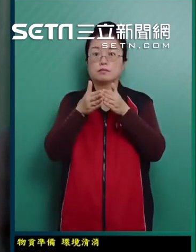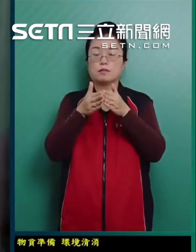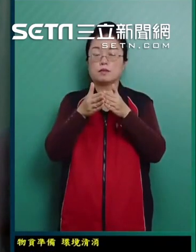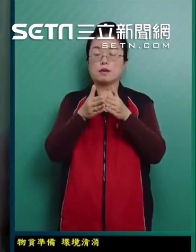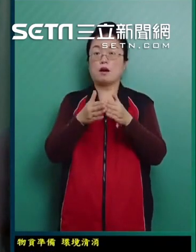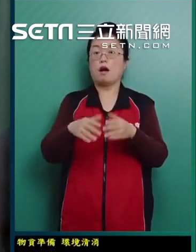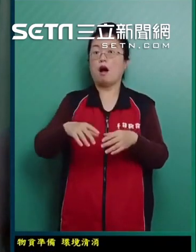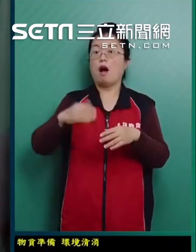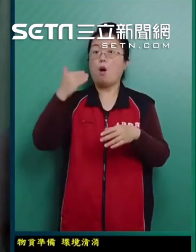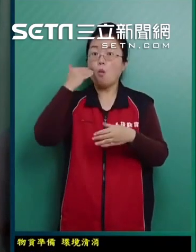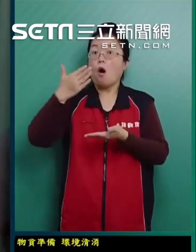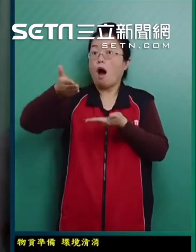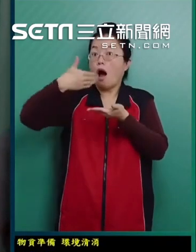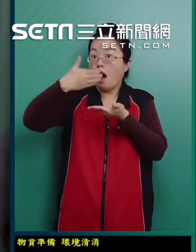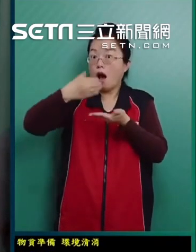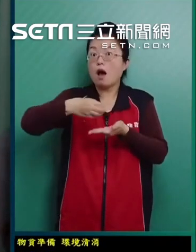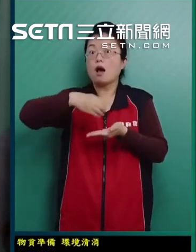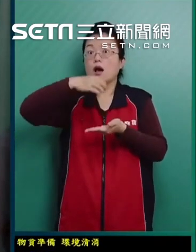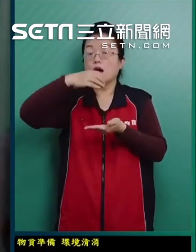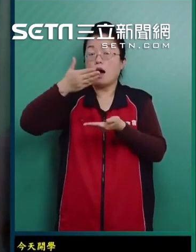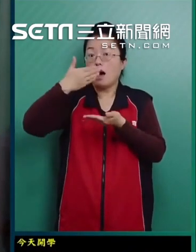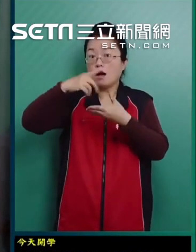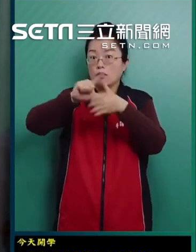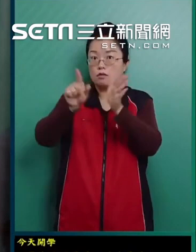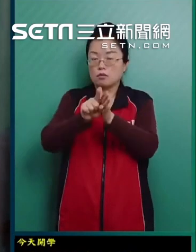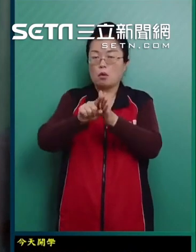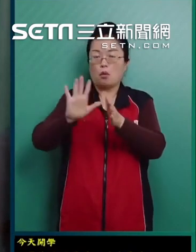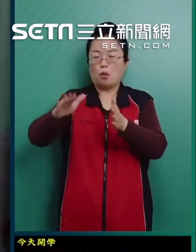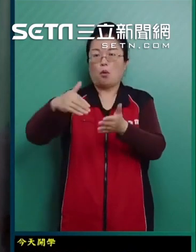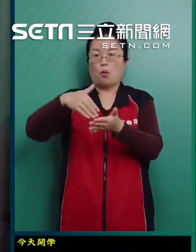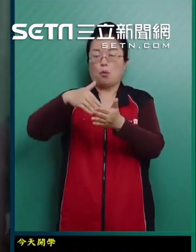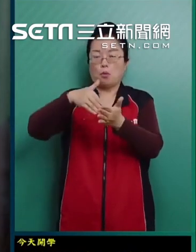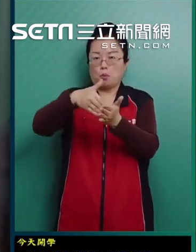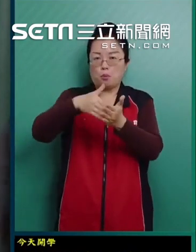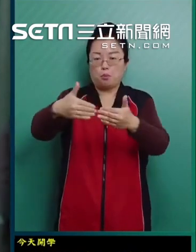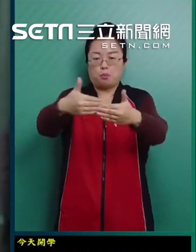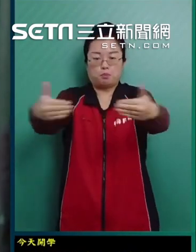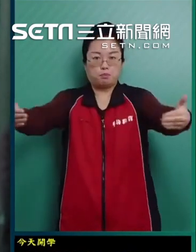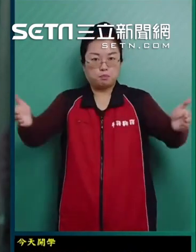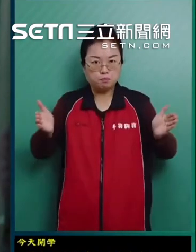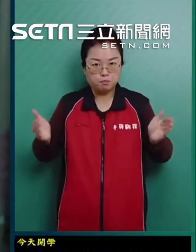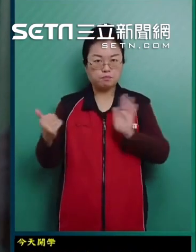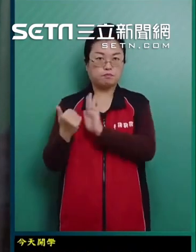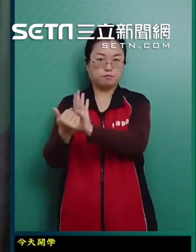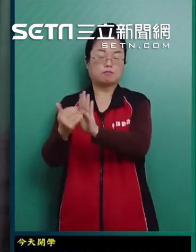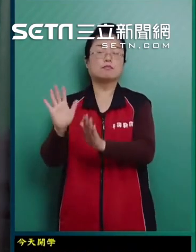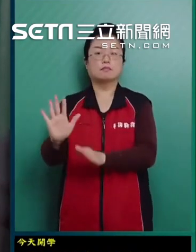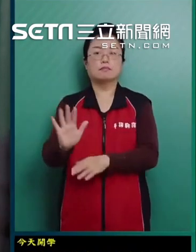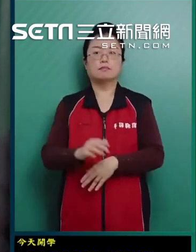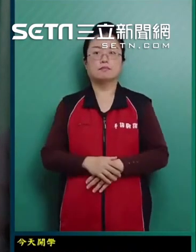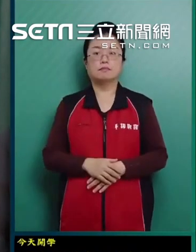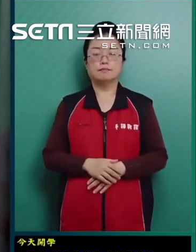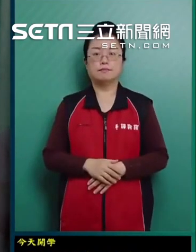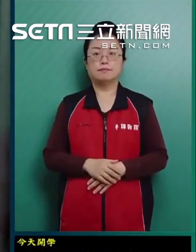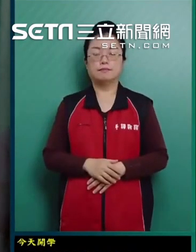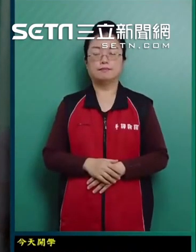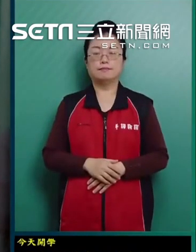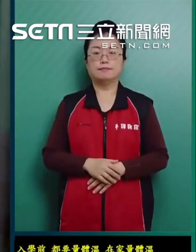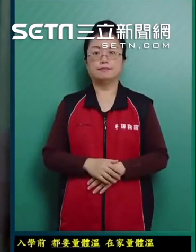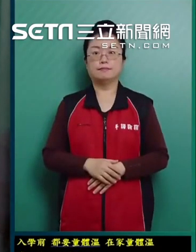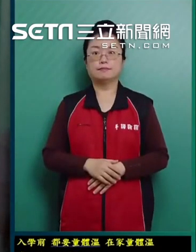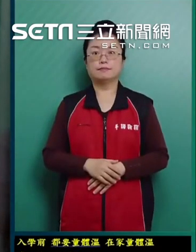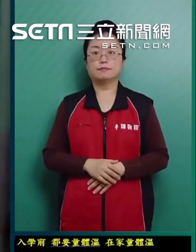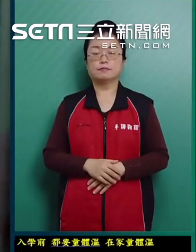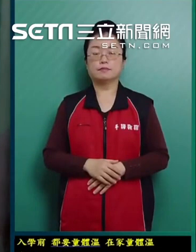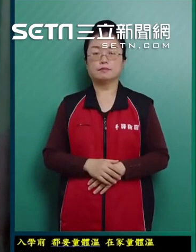以这个部分呢我想也请家长呢一起来配合，那么多关怀。那另外就是家长的部分的门禁，我们不